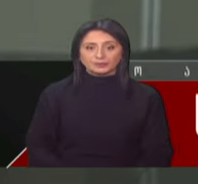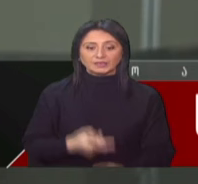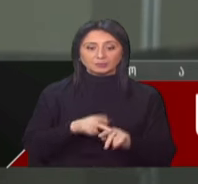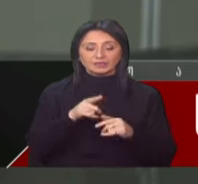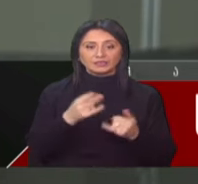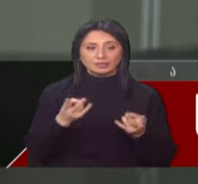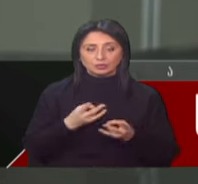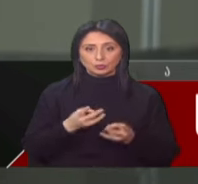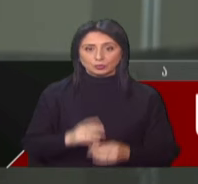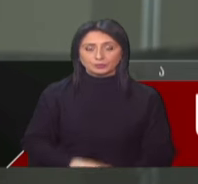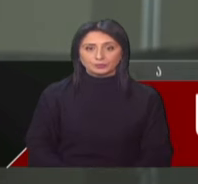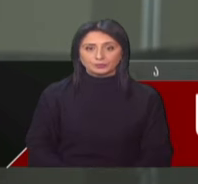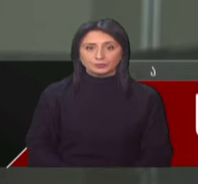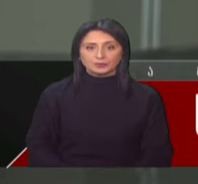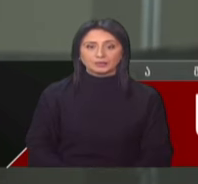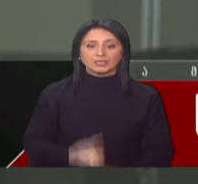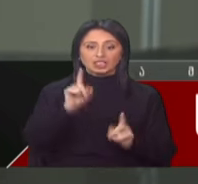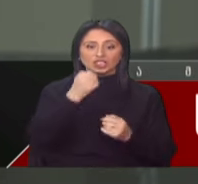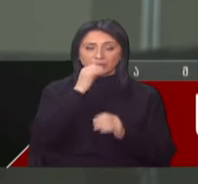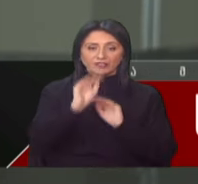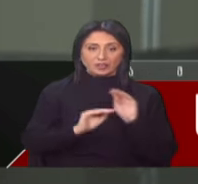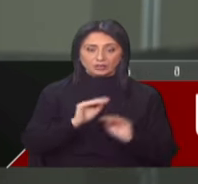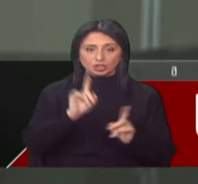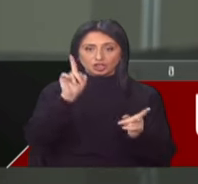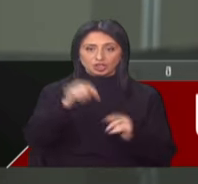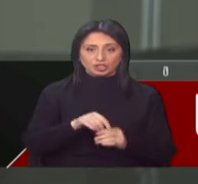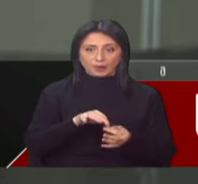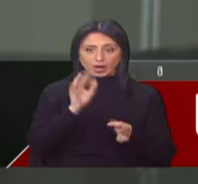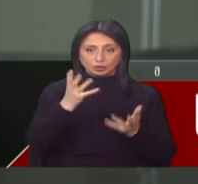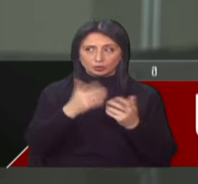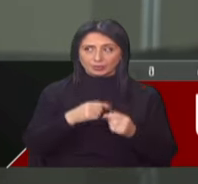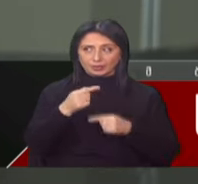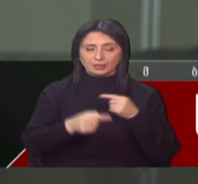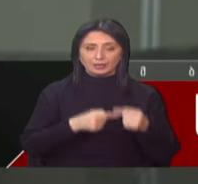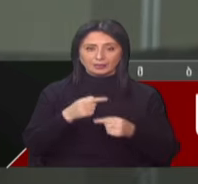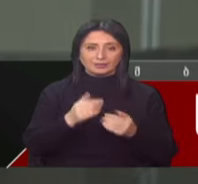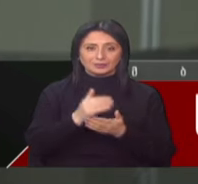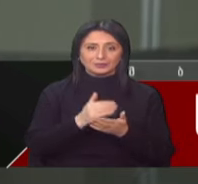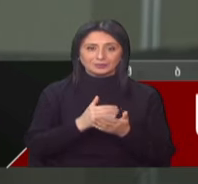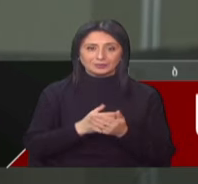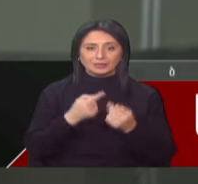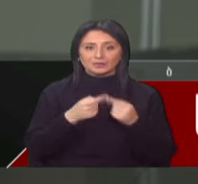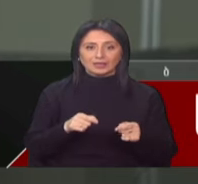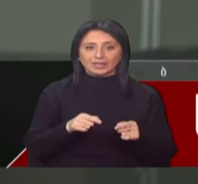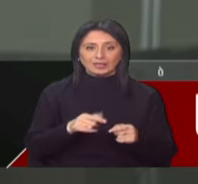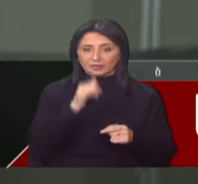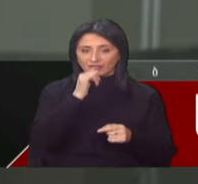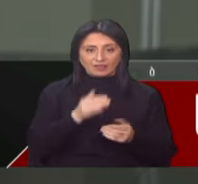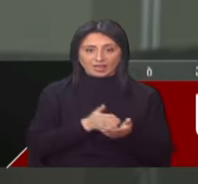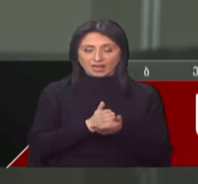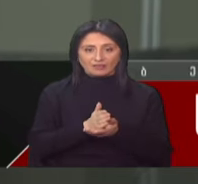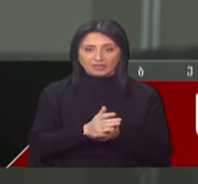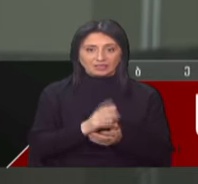ამისათვის საჭიროა შესაბამისი ინფრასტრუქტურა, შესაბამისი აღჭურვა თანამედროვე ტექნოლოგიებით, სხვანაირად ვერ გაივლის